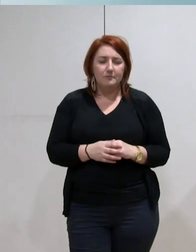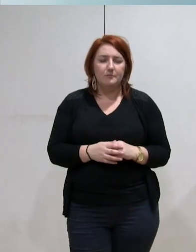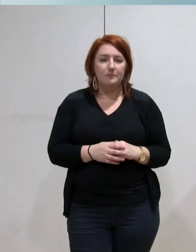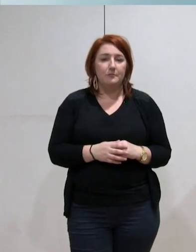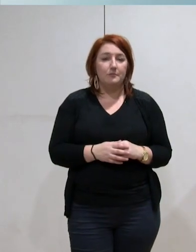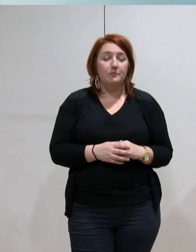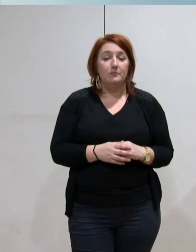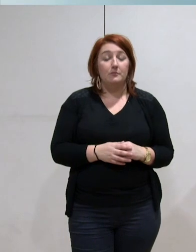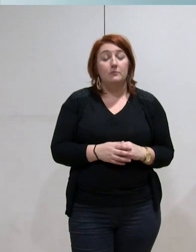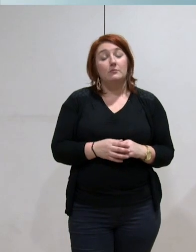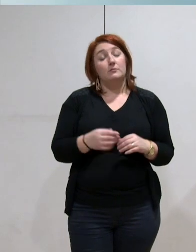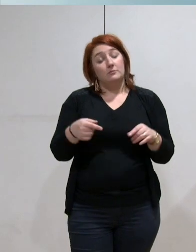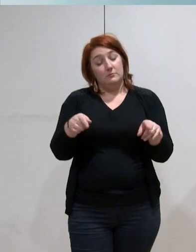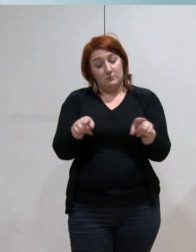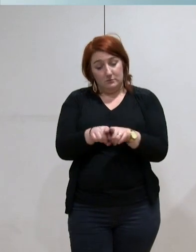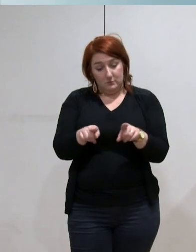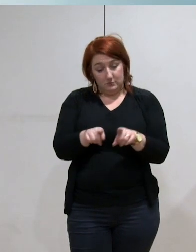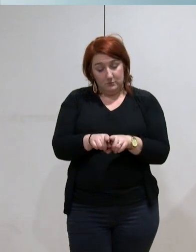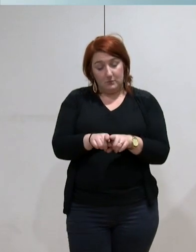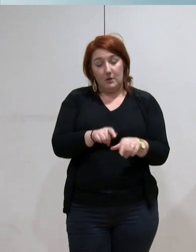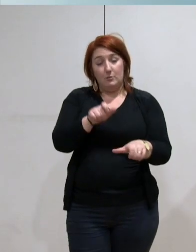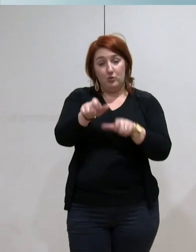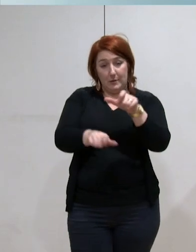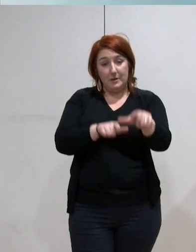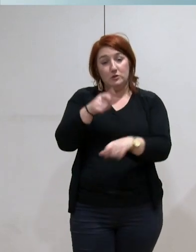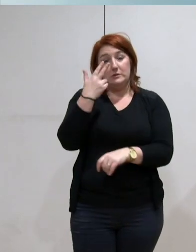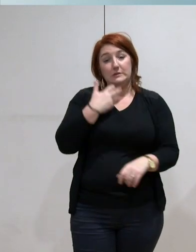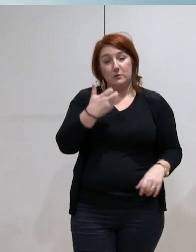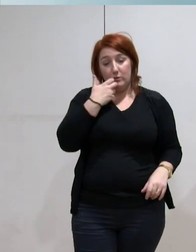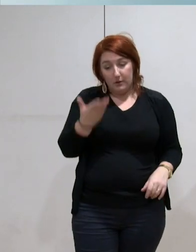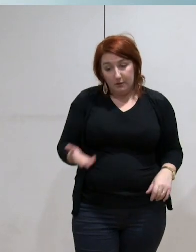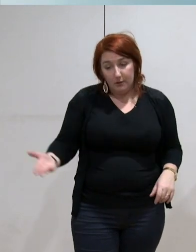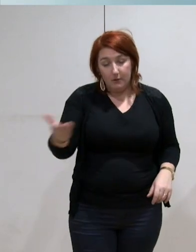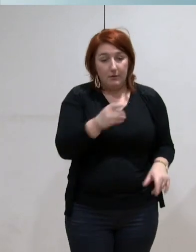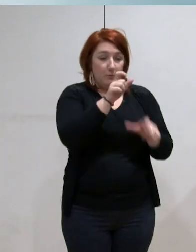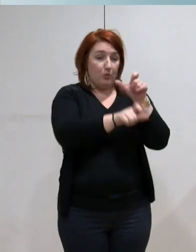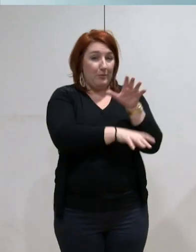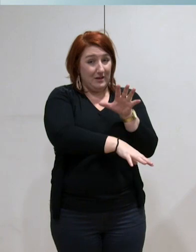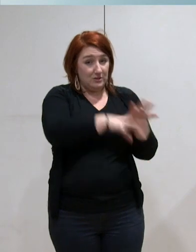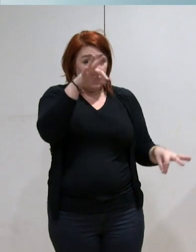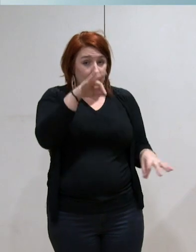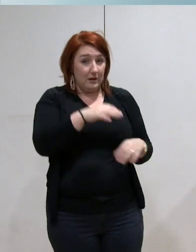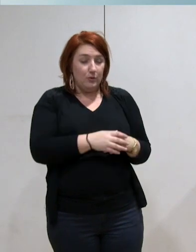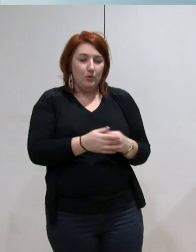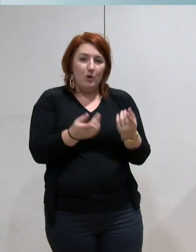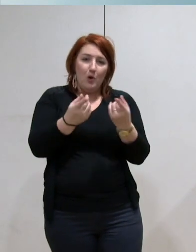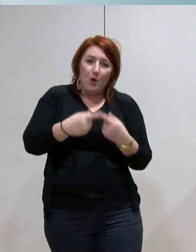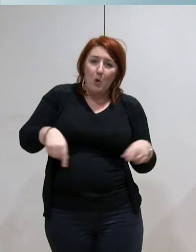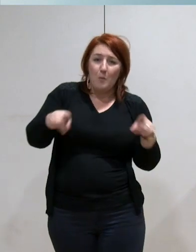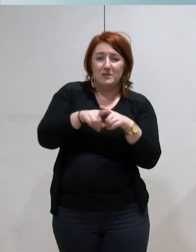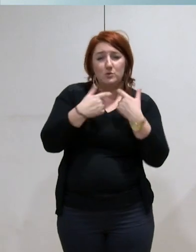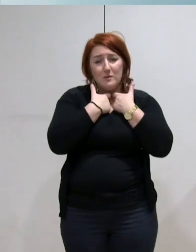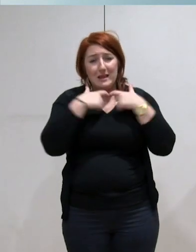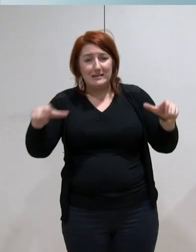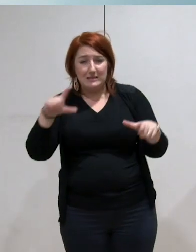la nécessité pour des citoyens pour des élus d'être obligé de saisir la Commission d'accès au documents